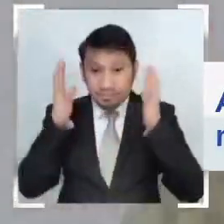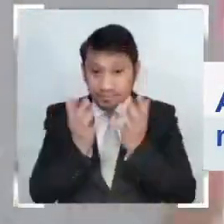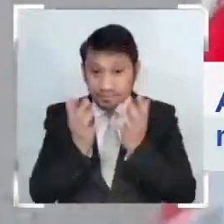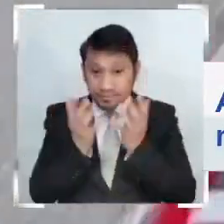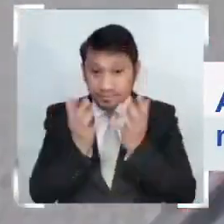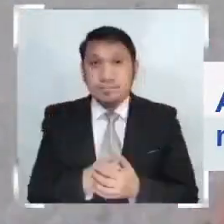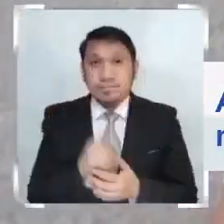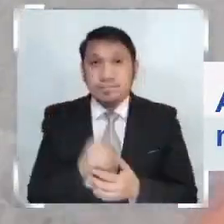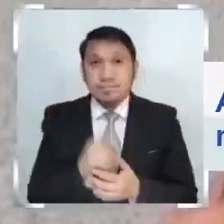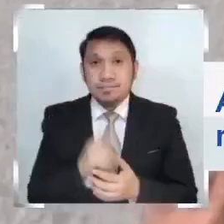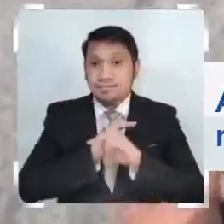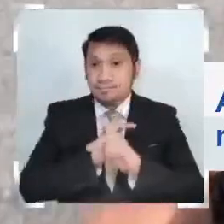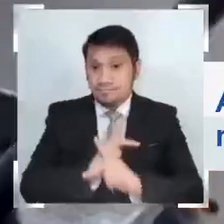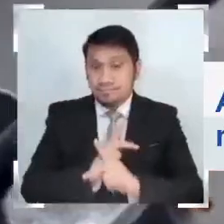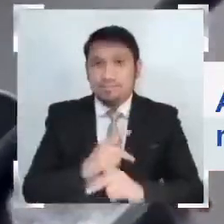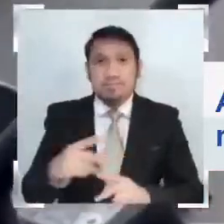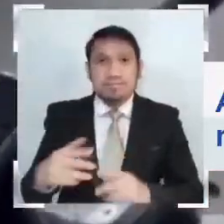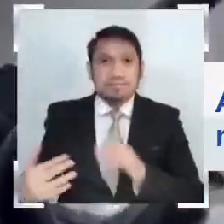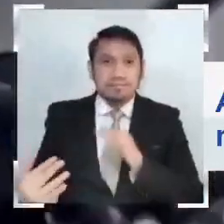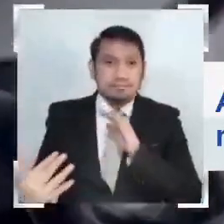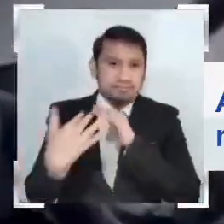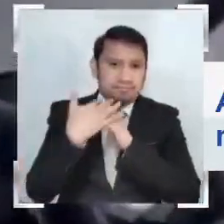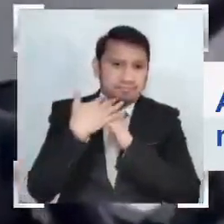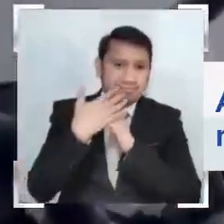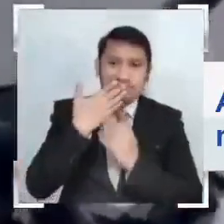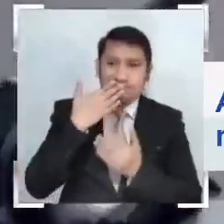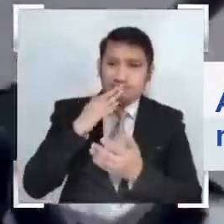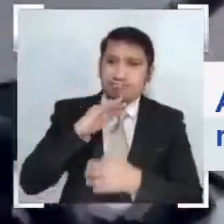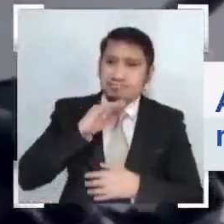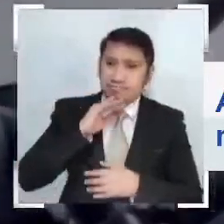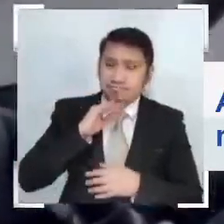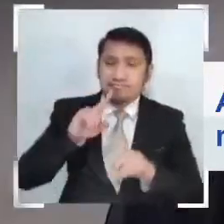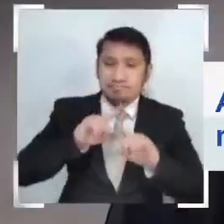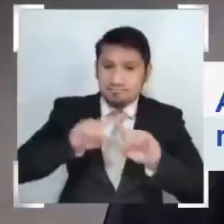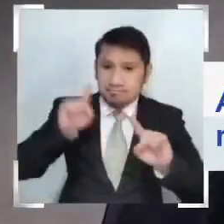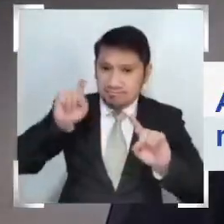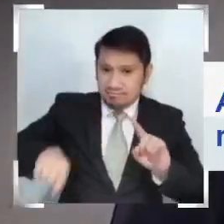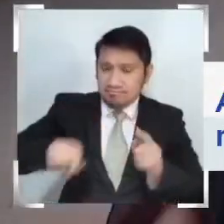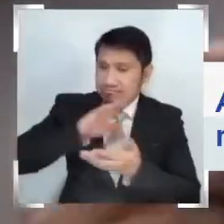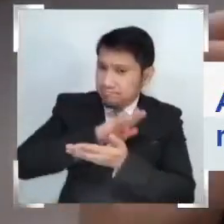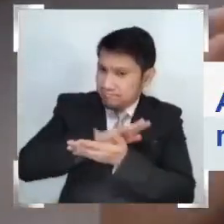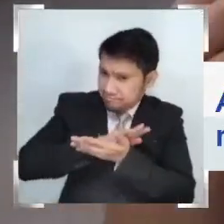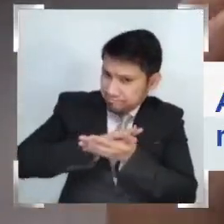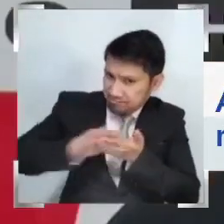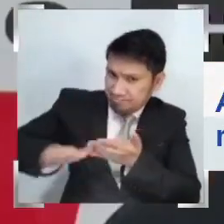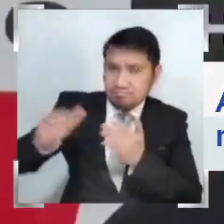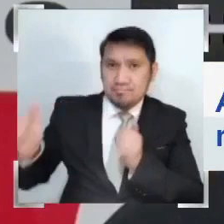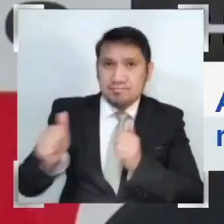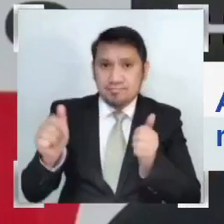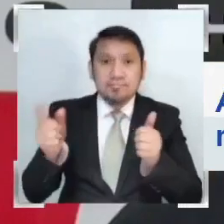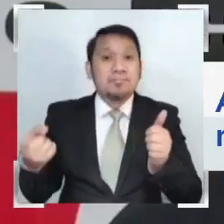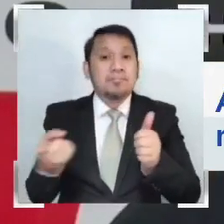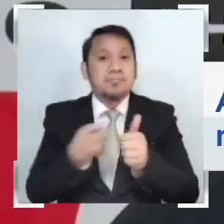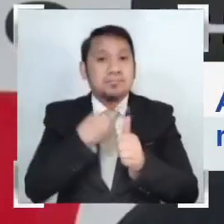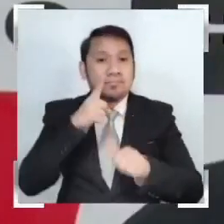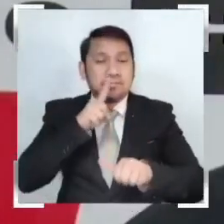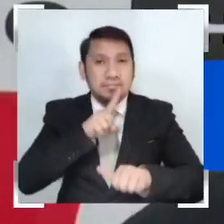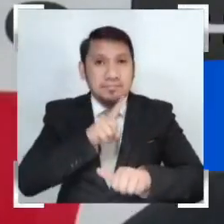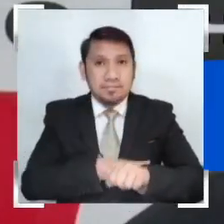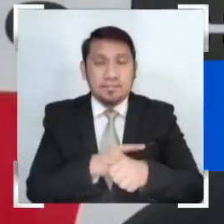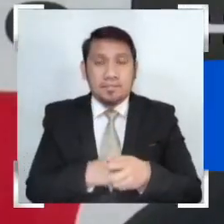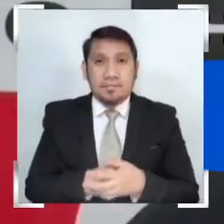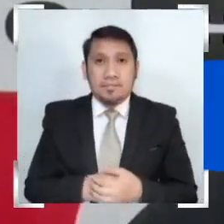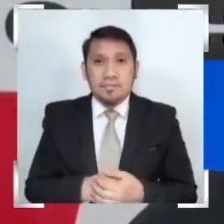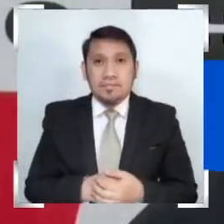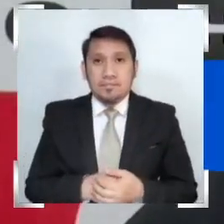proteksyon din kontra polusyon. Kauna-unahang anti-pollution helmet daw ito sa buong mundo. I got sensitized to this problem